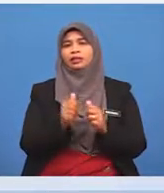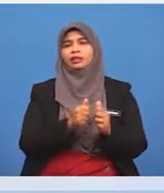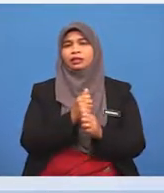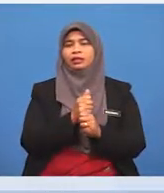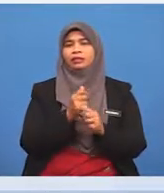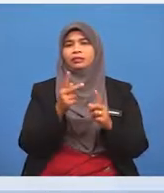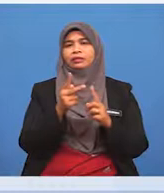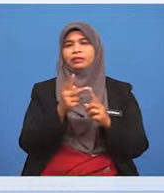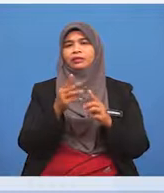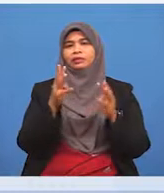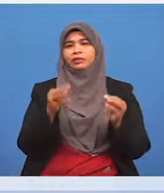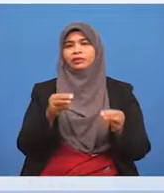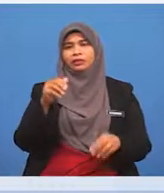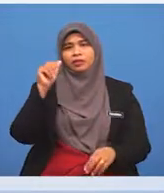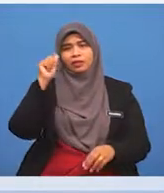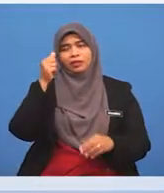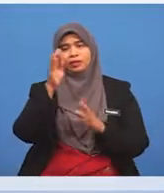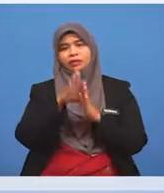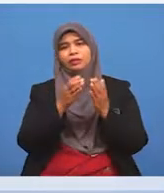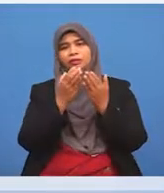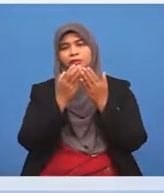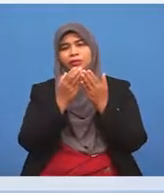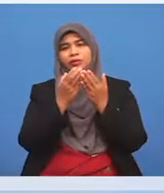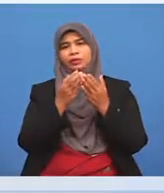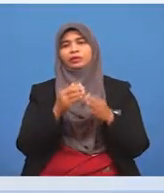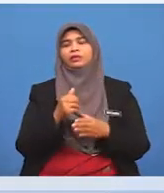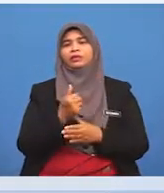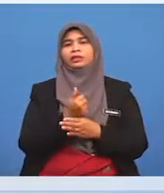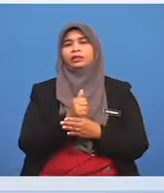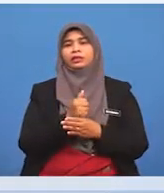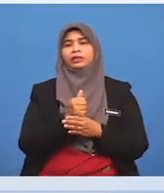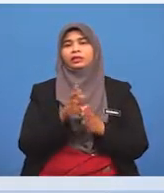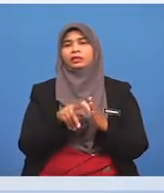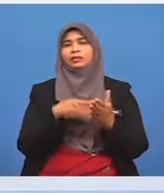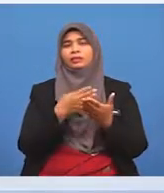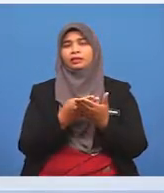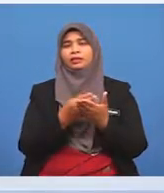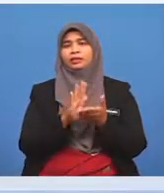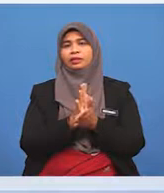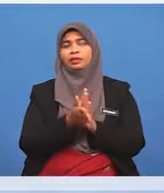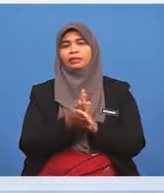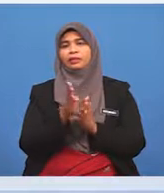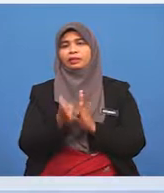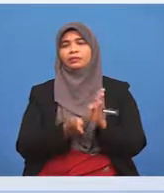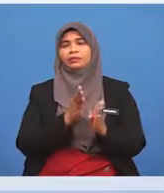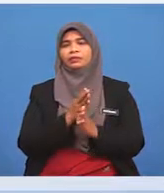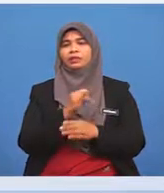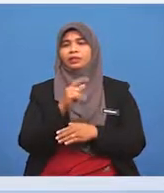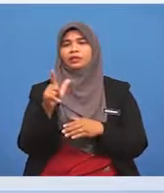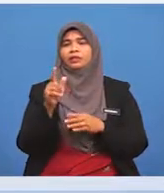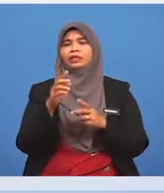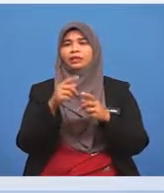adalah untuk tempat tinggal manusia yang mempunyai dan memenuhi segala aneka